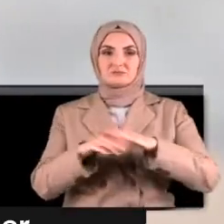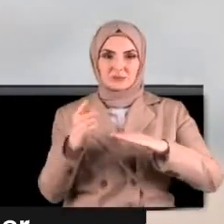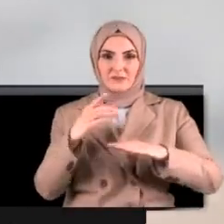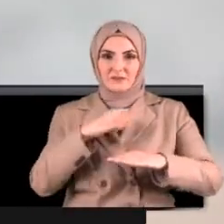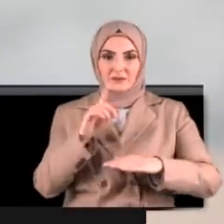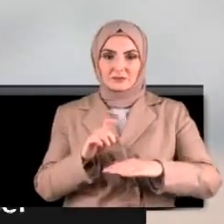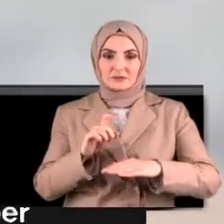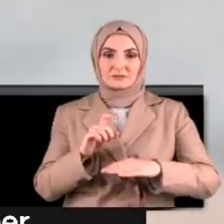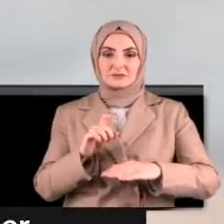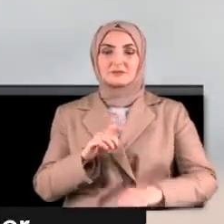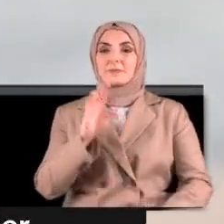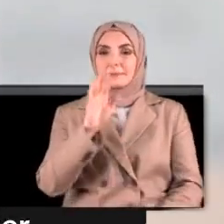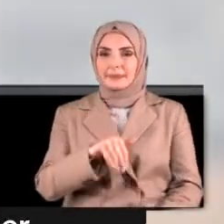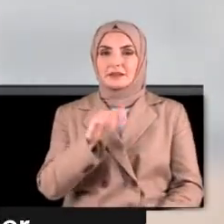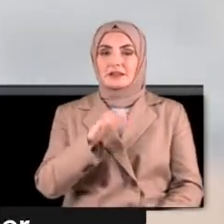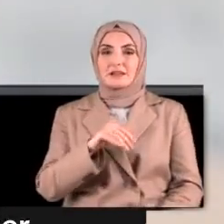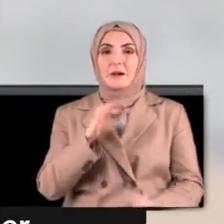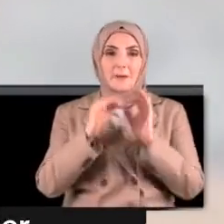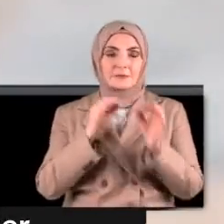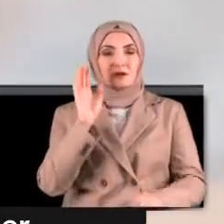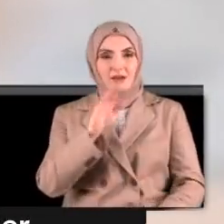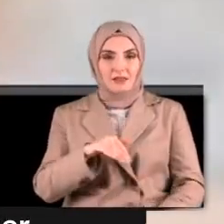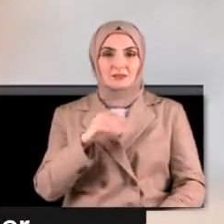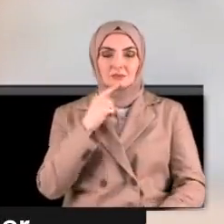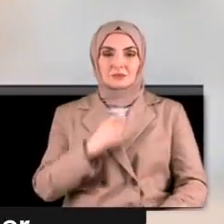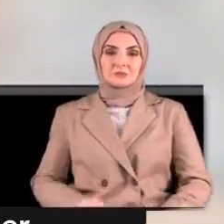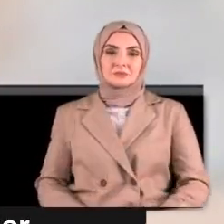mı? Gel amca gel. Gel amca gel. Gel sen gel.